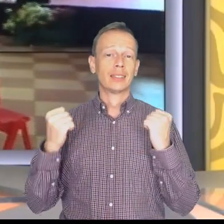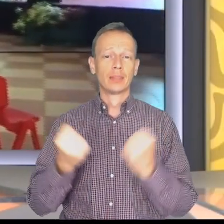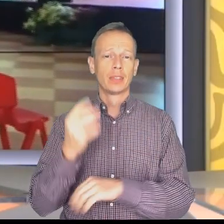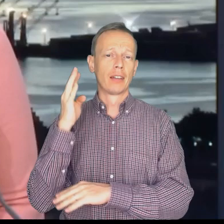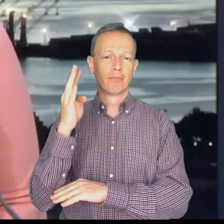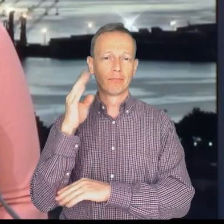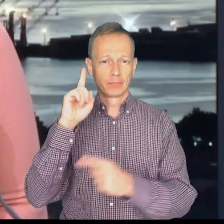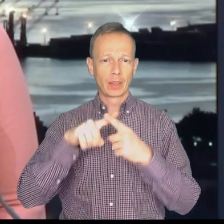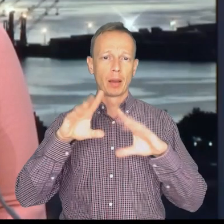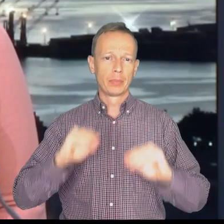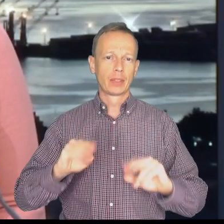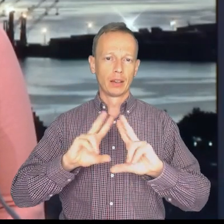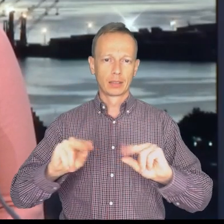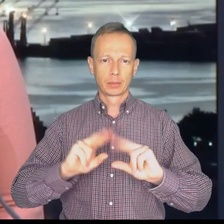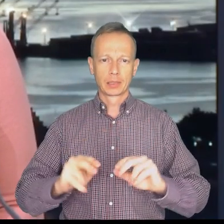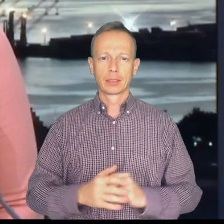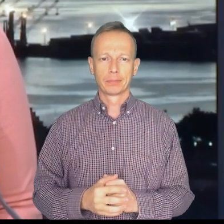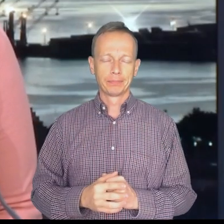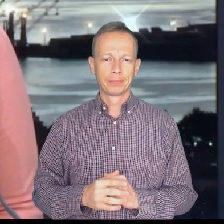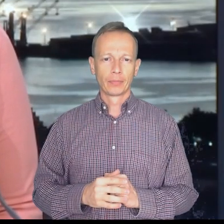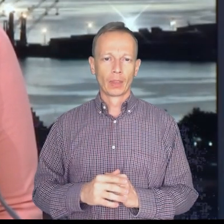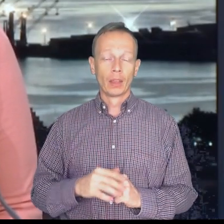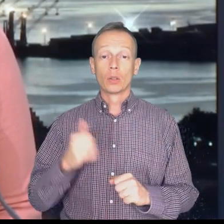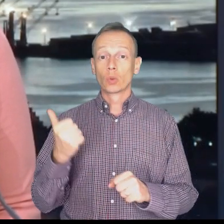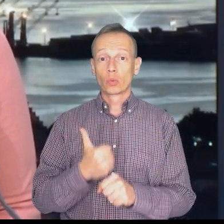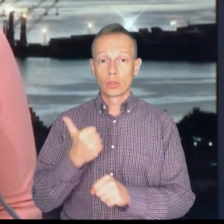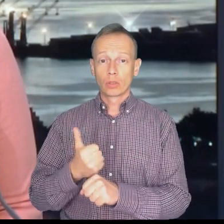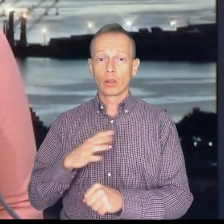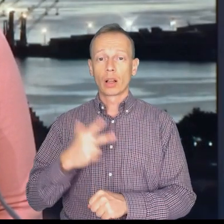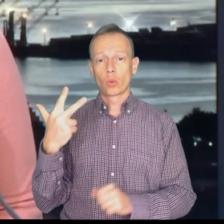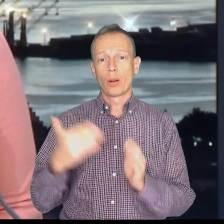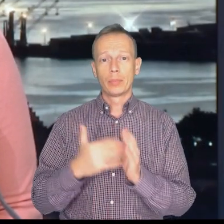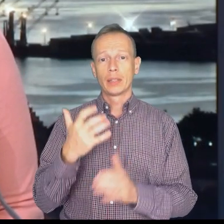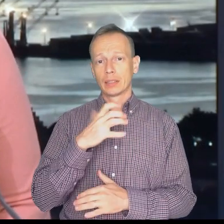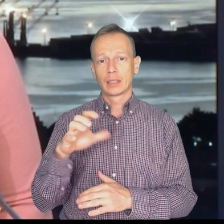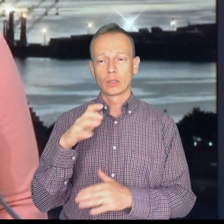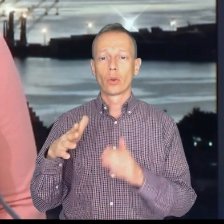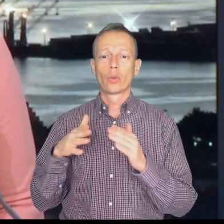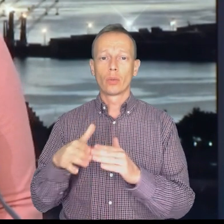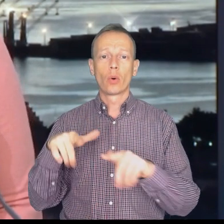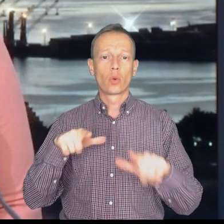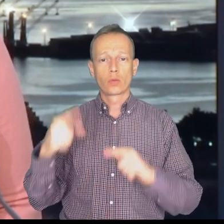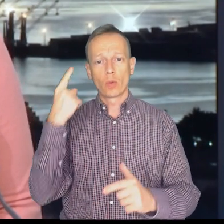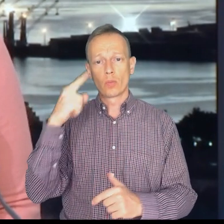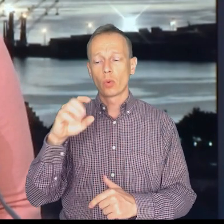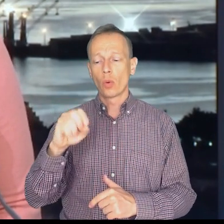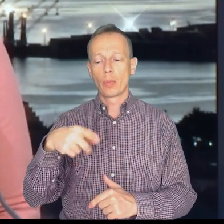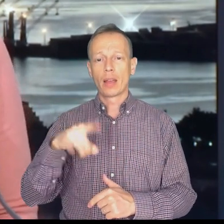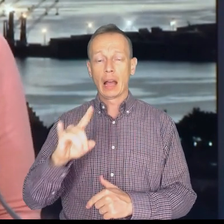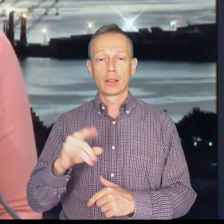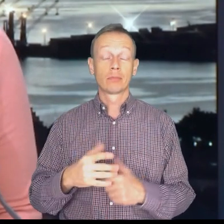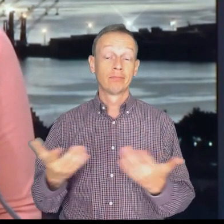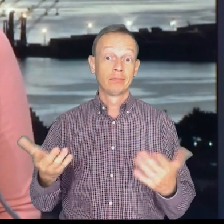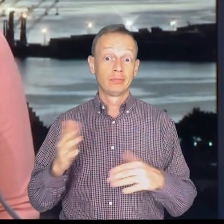l'habitat. Et justement, chaque année, 3500 demandes de logement sont adressées à l'OPH, mais seuls 10%